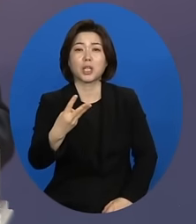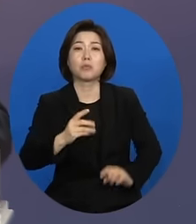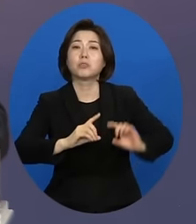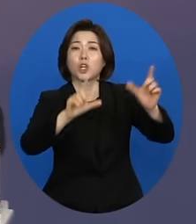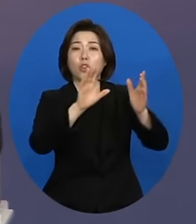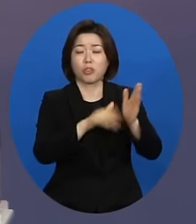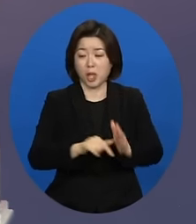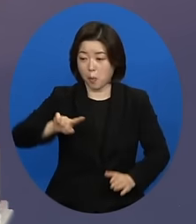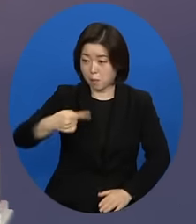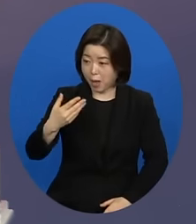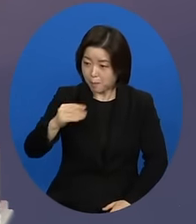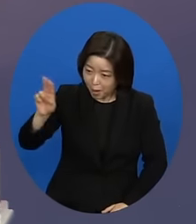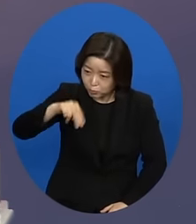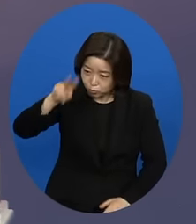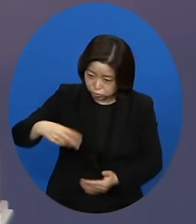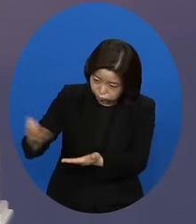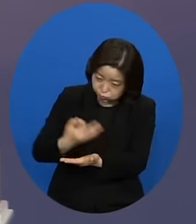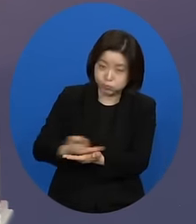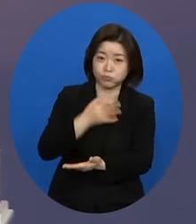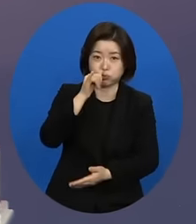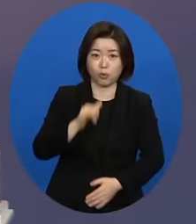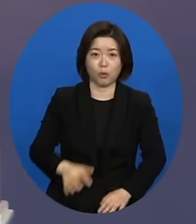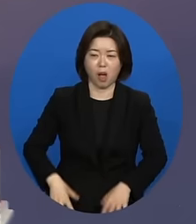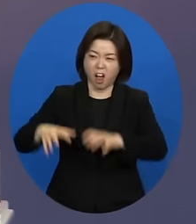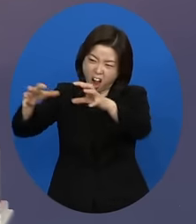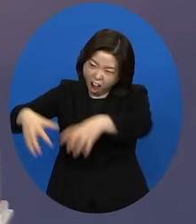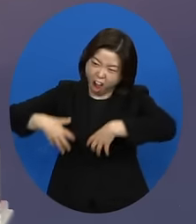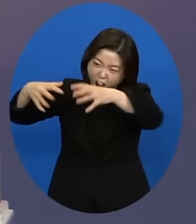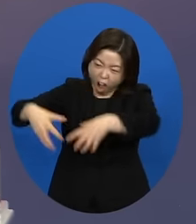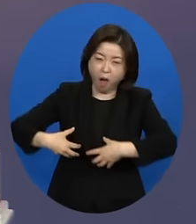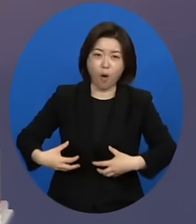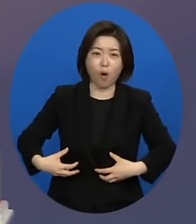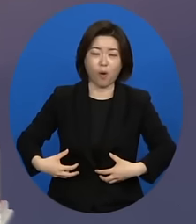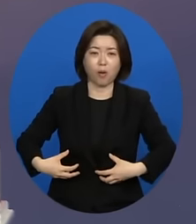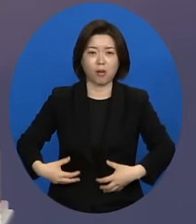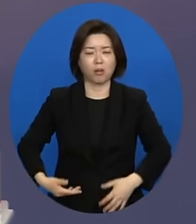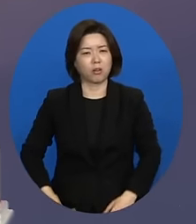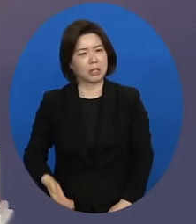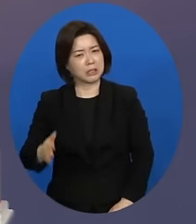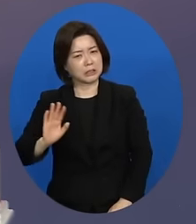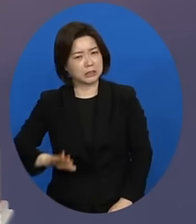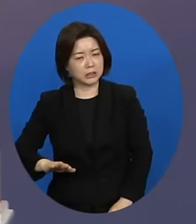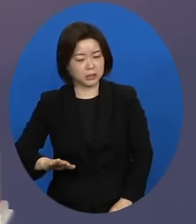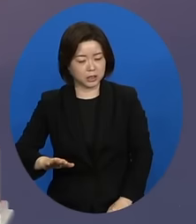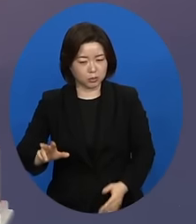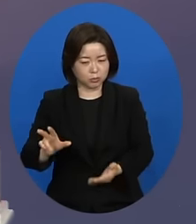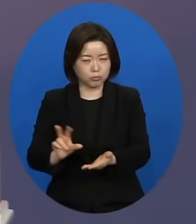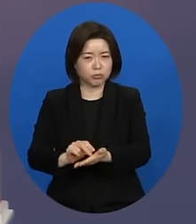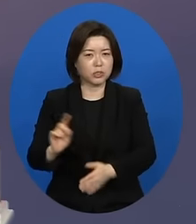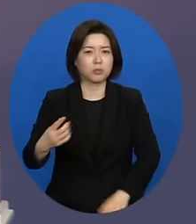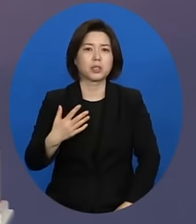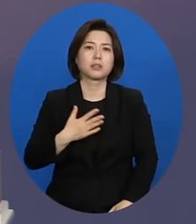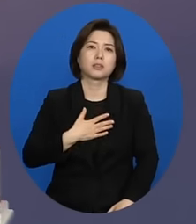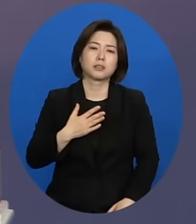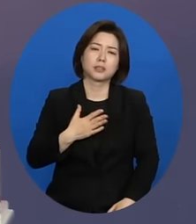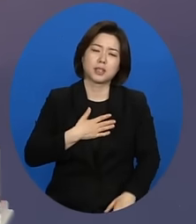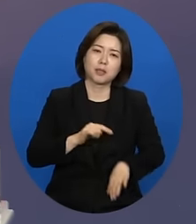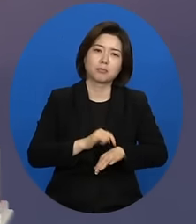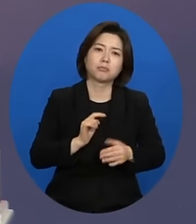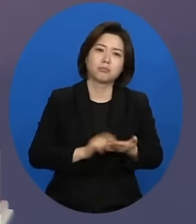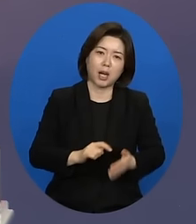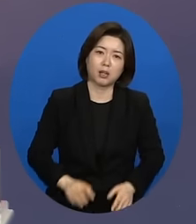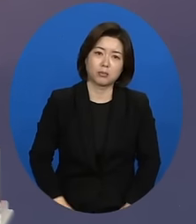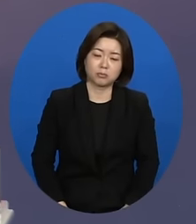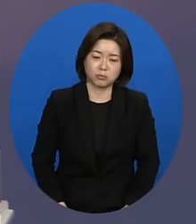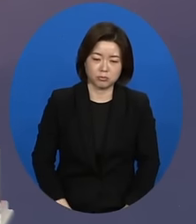1973년의 얘기예요, 지금. 그런데 문제는 제 가슴이, 나